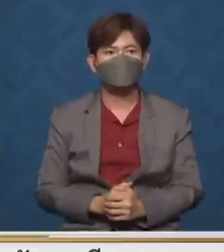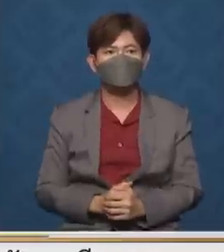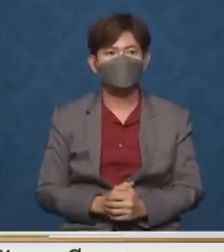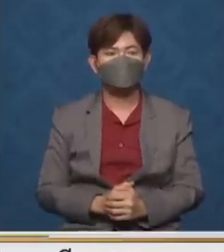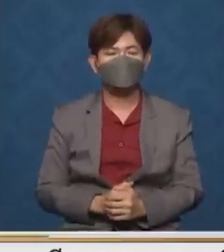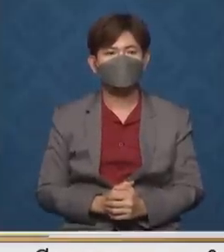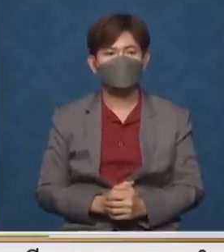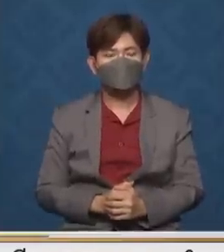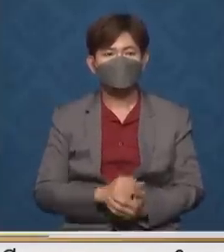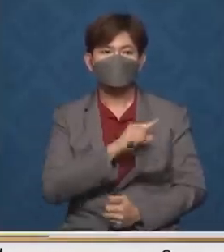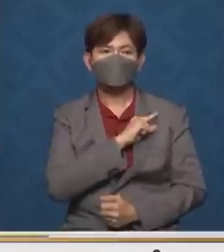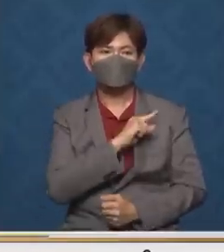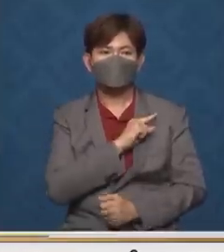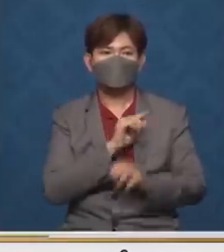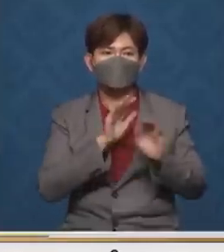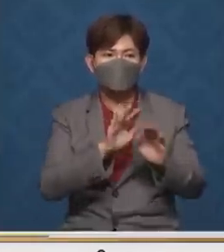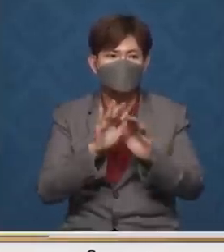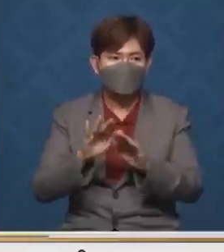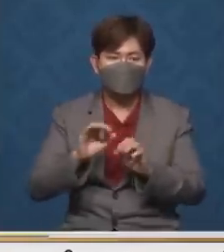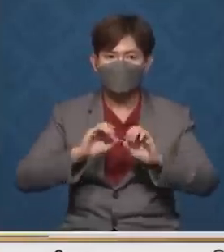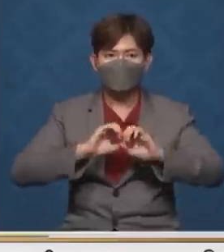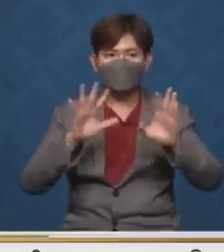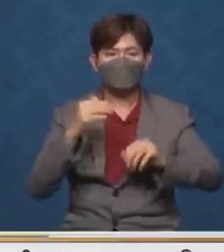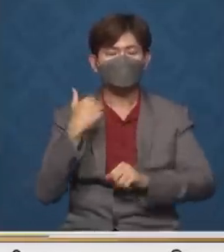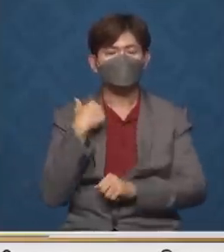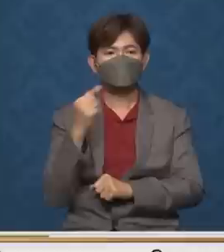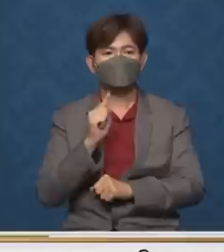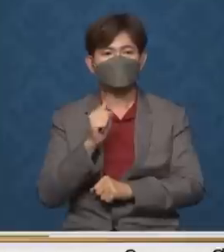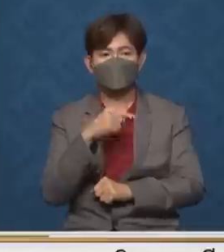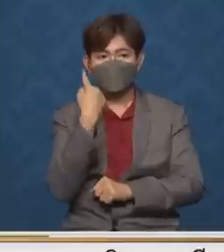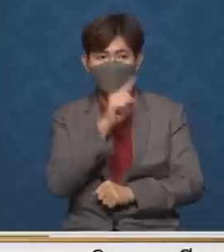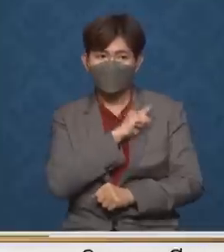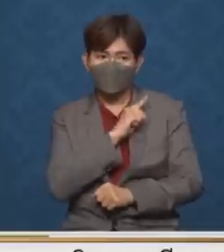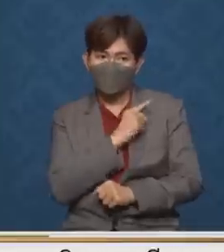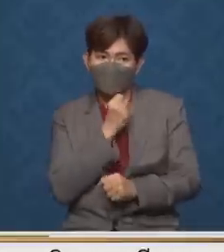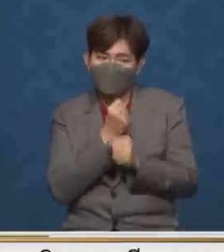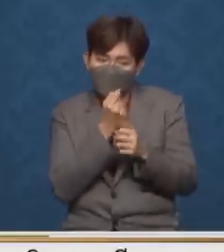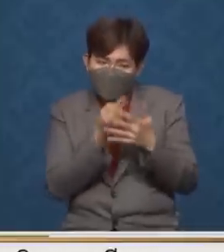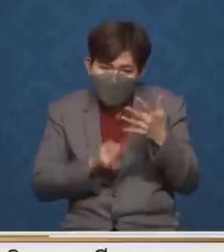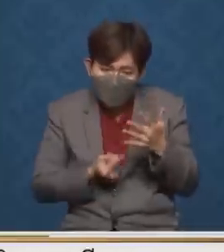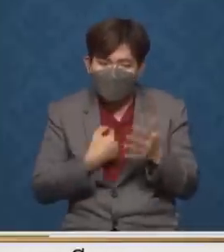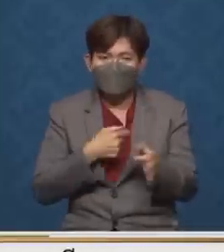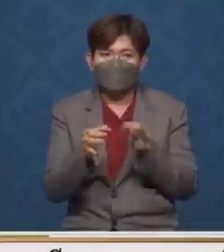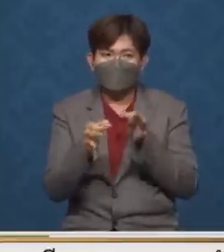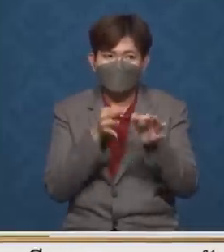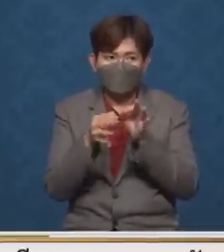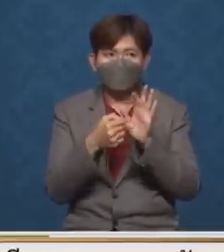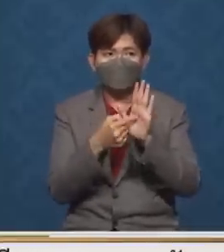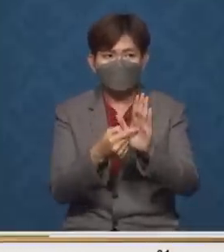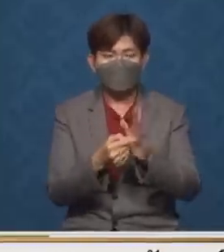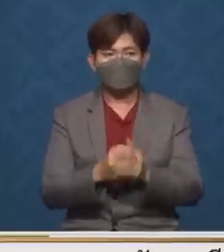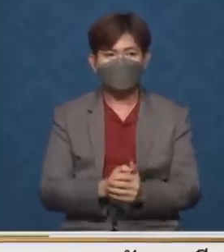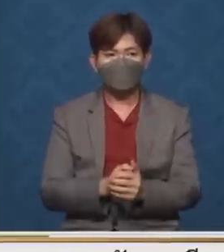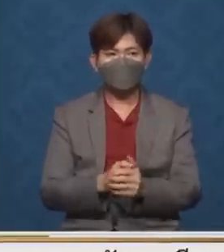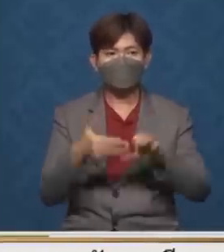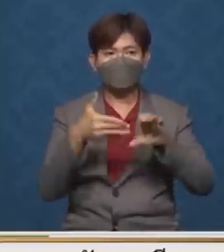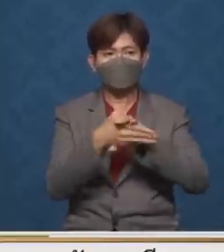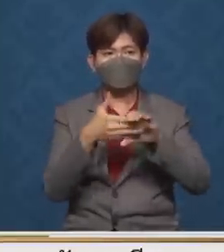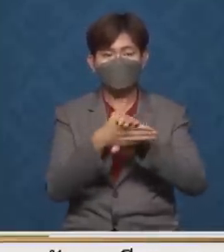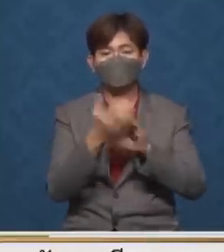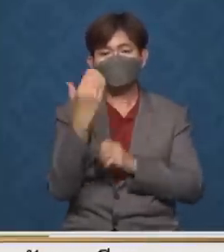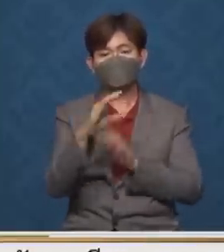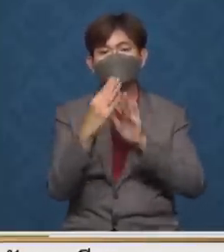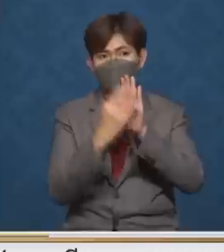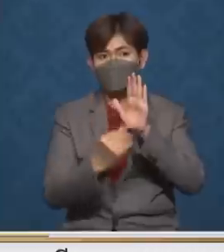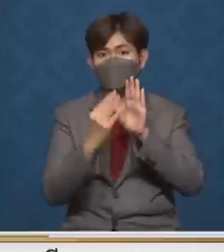มีการมอบหมายชัดเจนครัในวันนั้นบอกว่า หน่วยไหนทำอะไรบ้างผมจะชจแงใหทานบัทานฟังนี่คือ Powerpoint ที่เขาใช้อบ